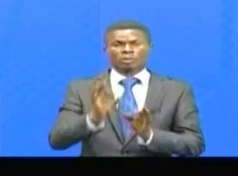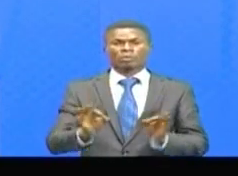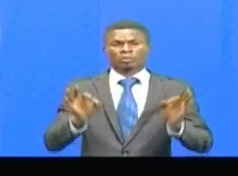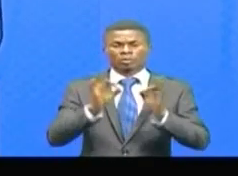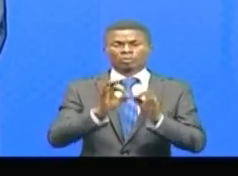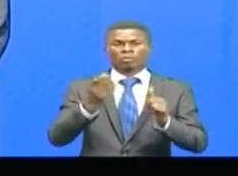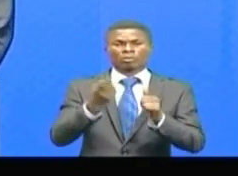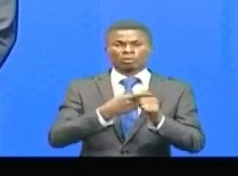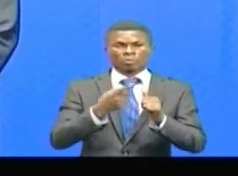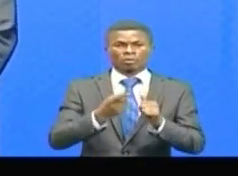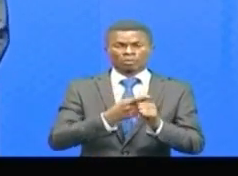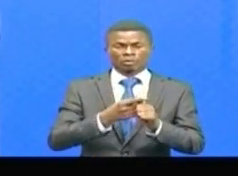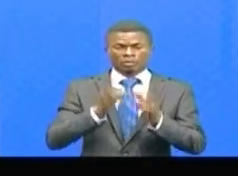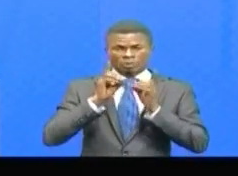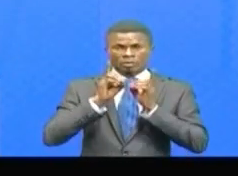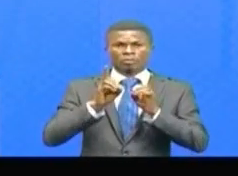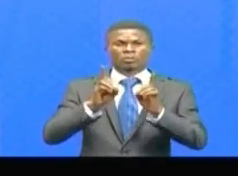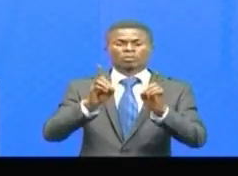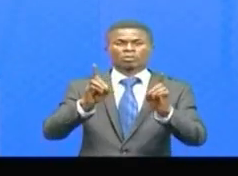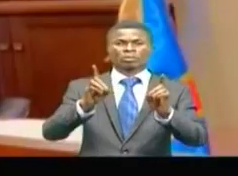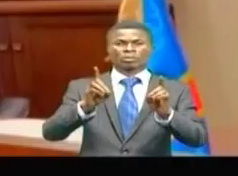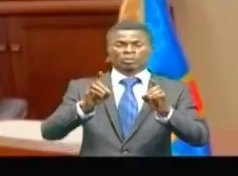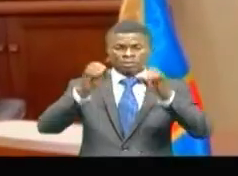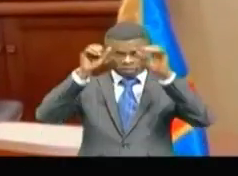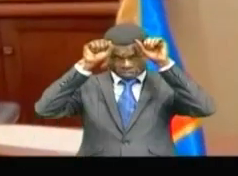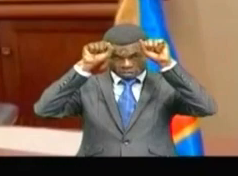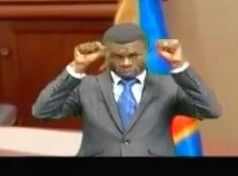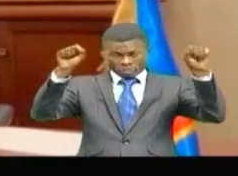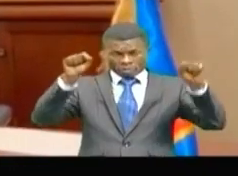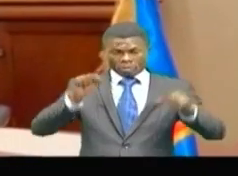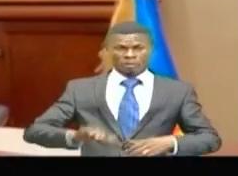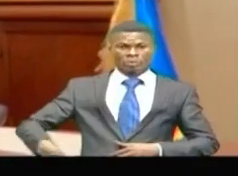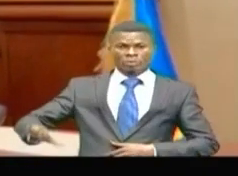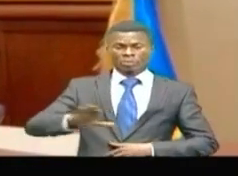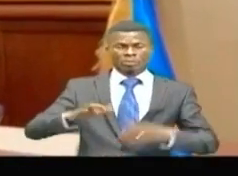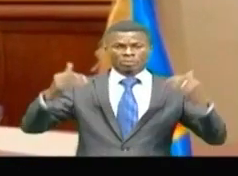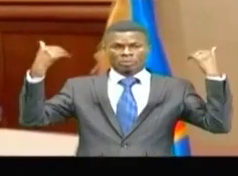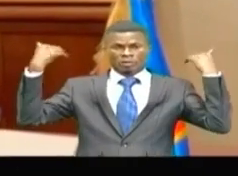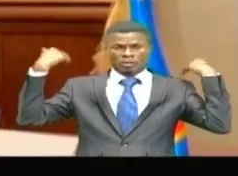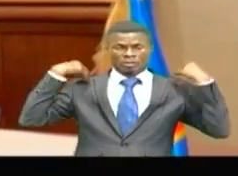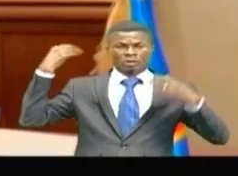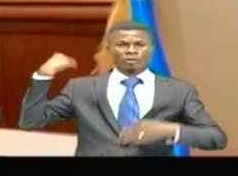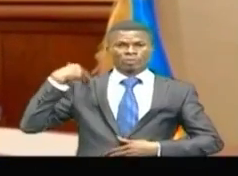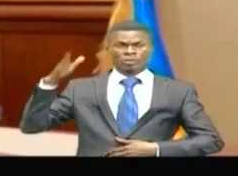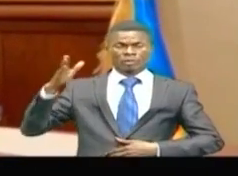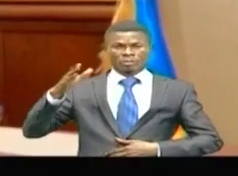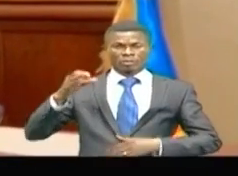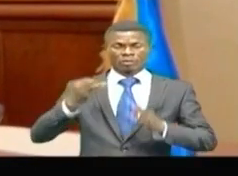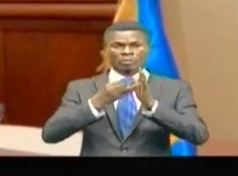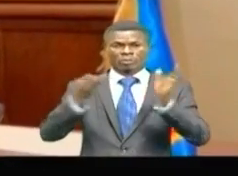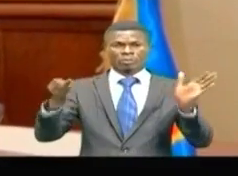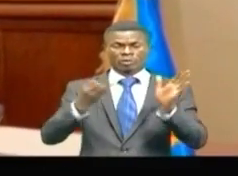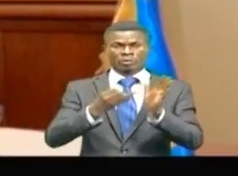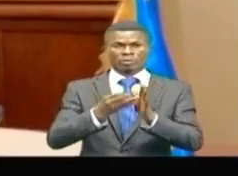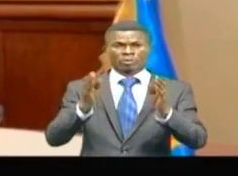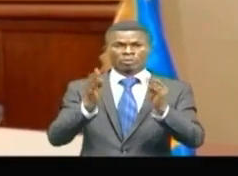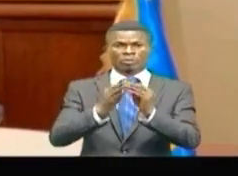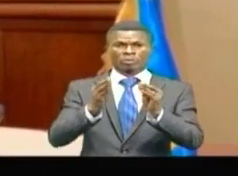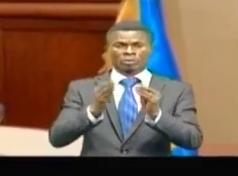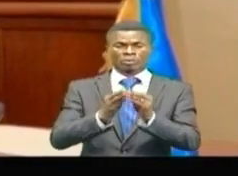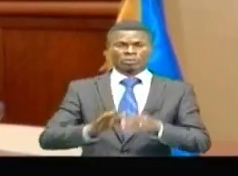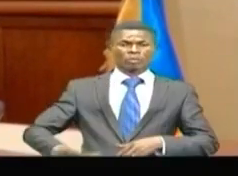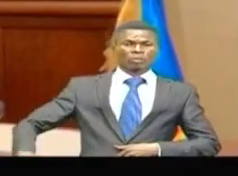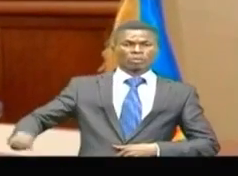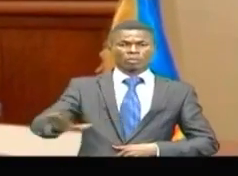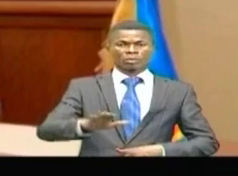1. Discours du Président de la République, chef de l'État, à la 77e Assemblée des Nations